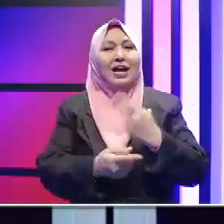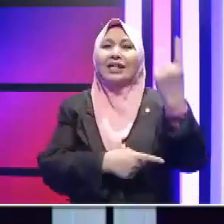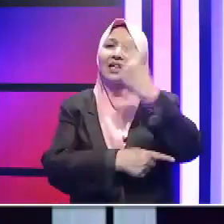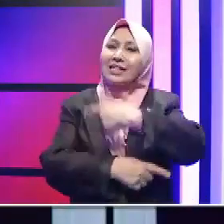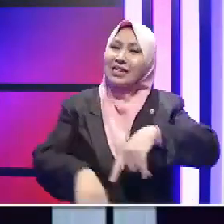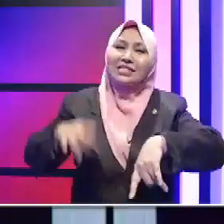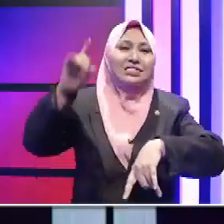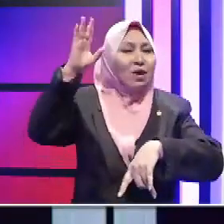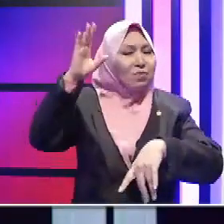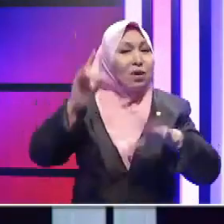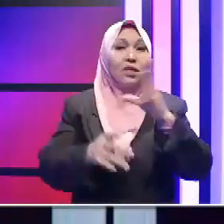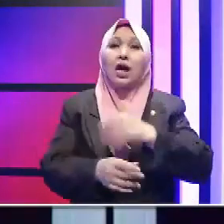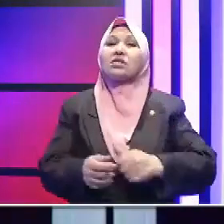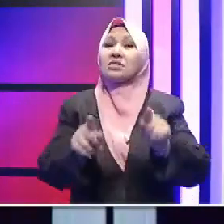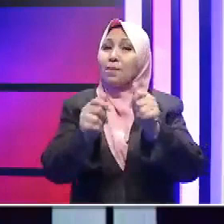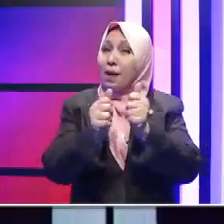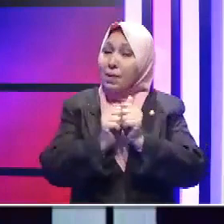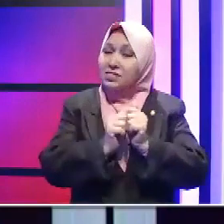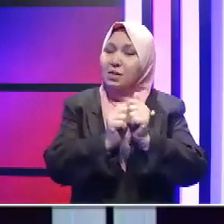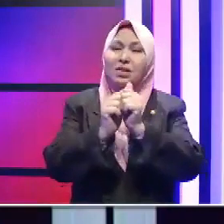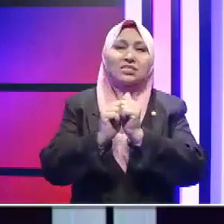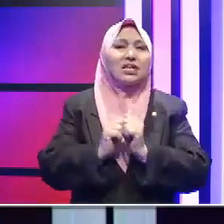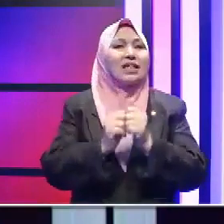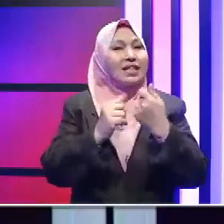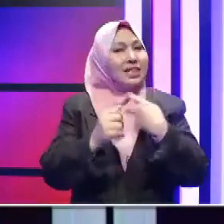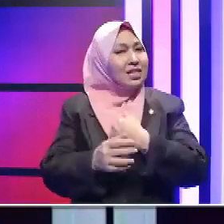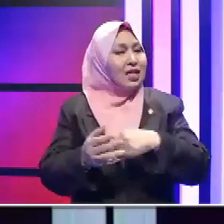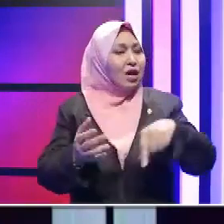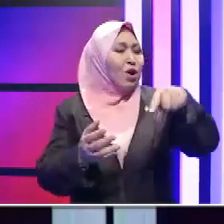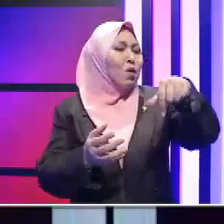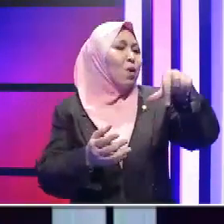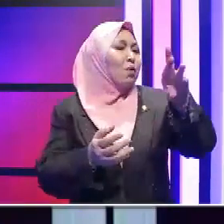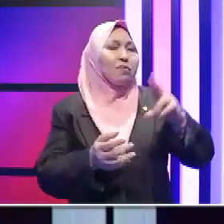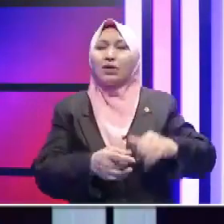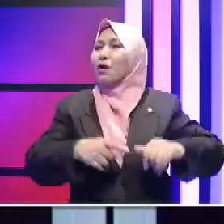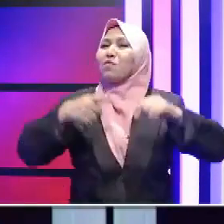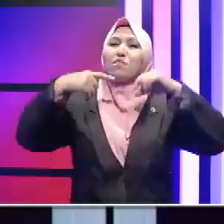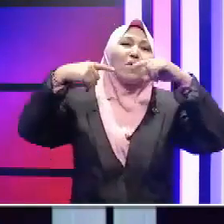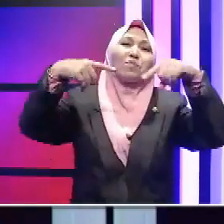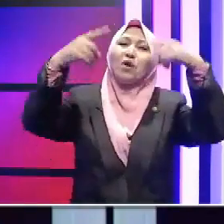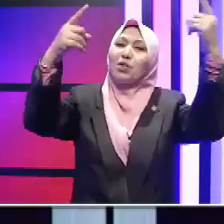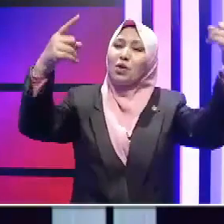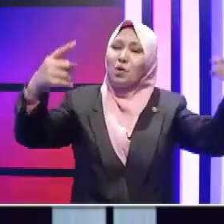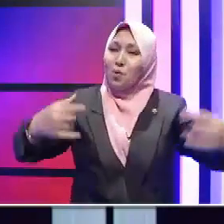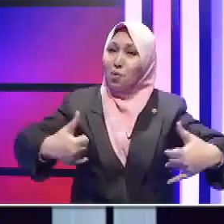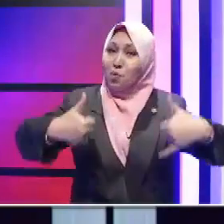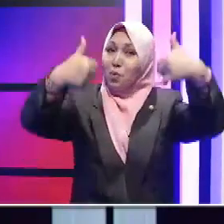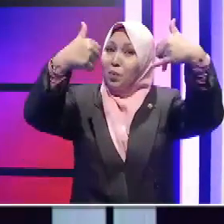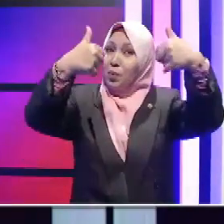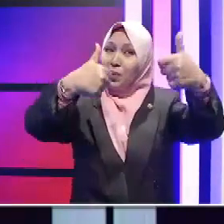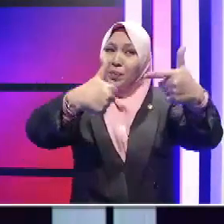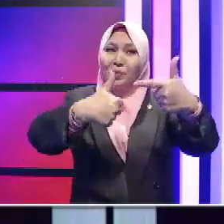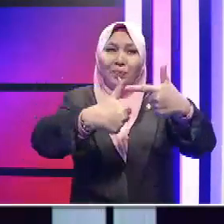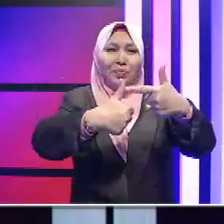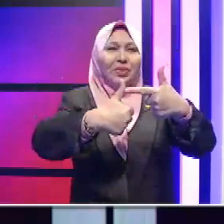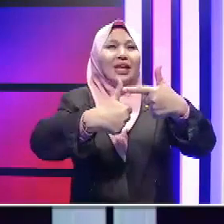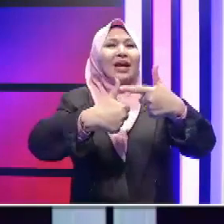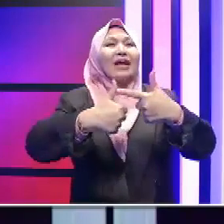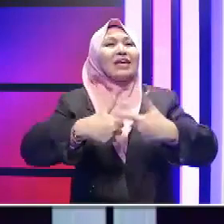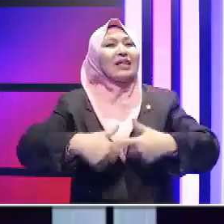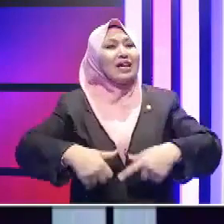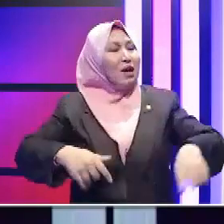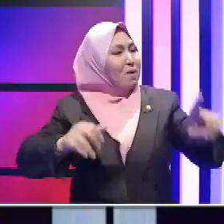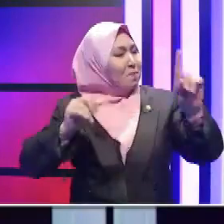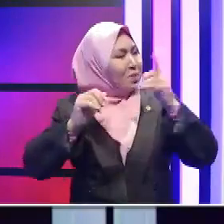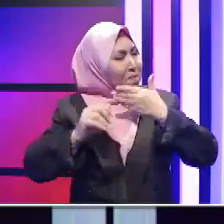dan seperti biasa bersama dengan kita Qori kita yang tidak asing lagi juara Tilawah Alquran gitu yang